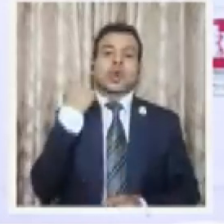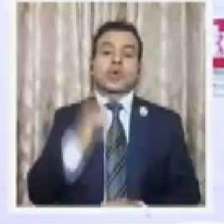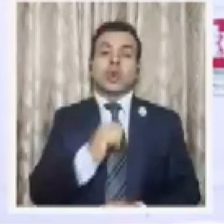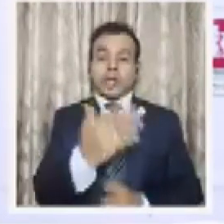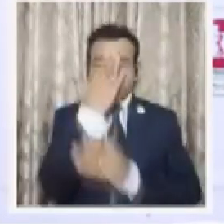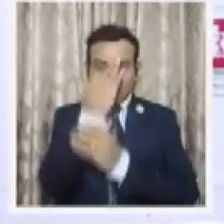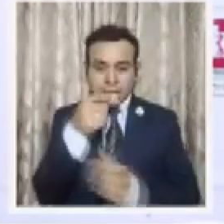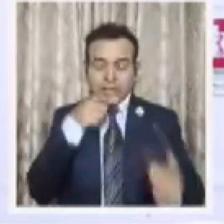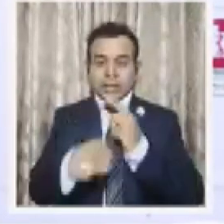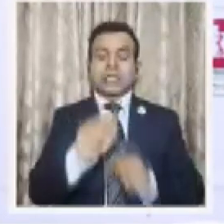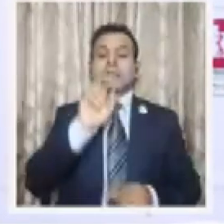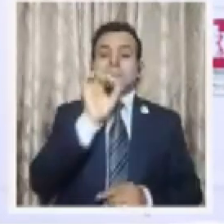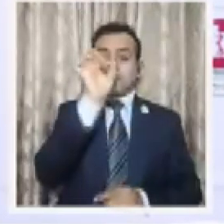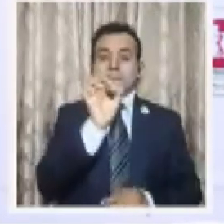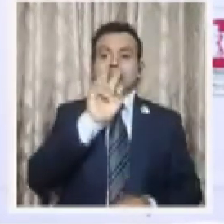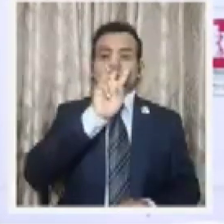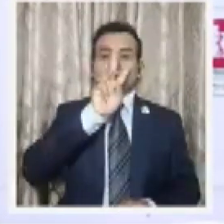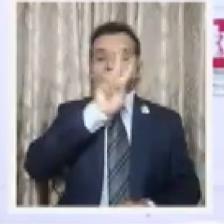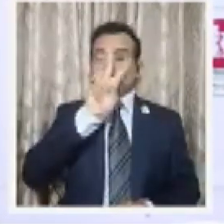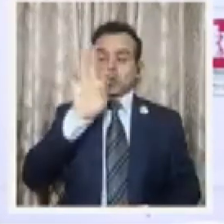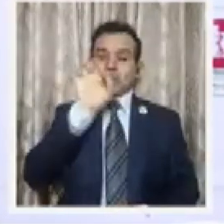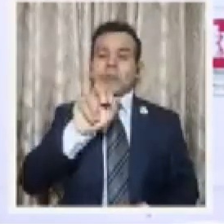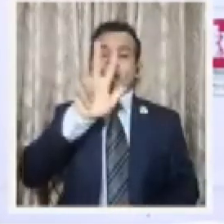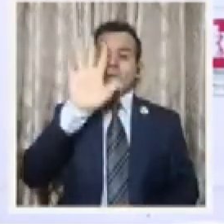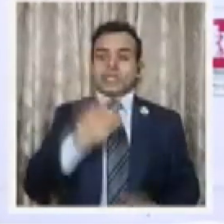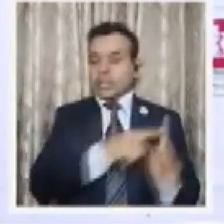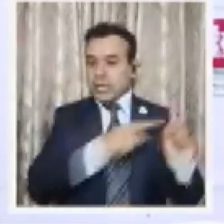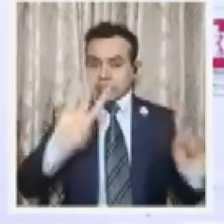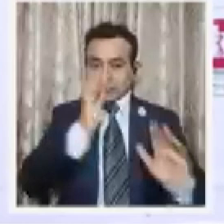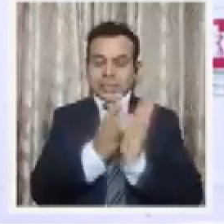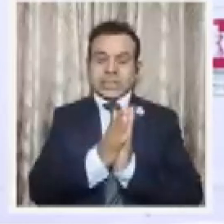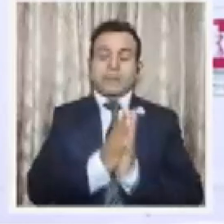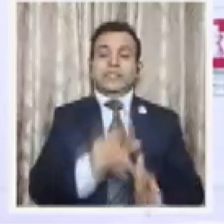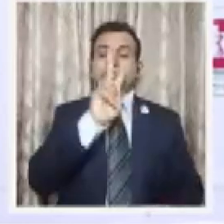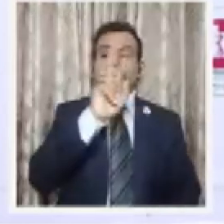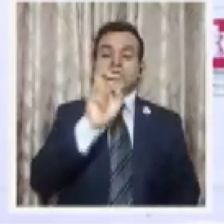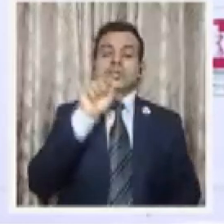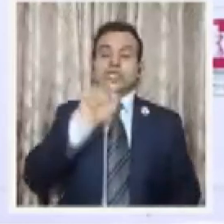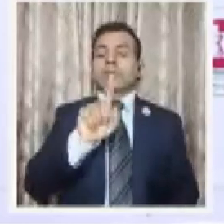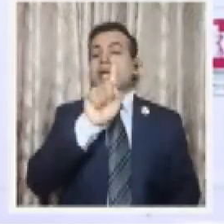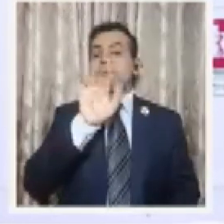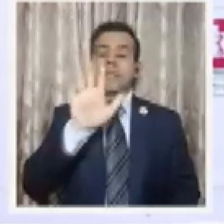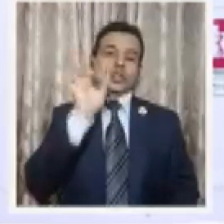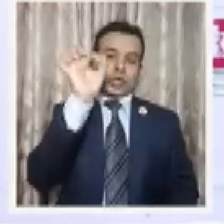2,29,185 জন। 24 ঘন্টায় শনাক্তের হার 23.85% এবং এ পর্যন্ত শনাক্তের